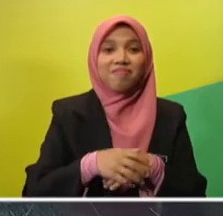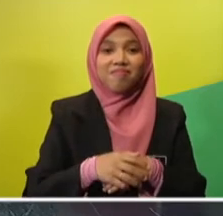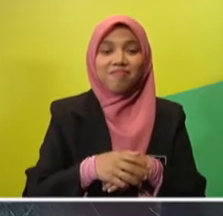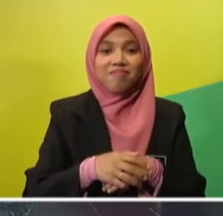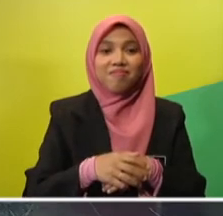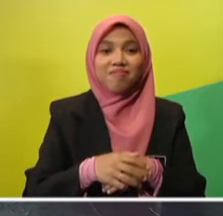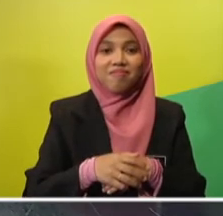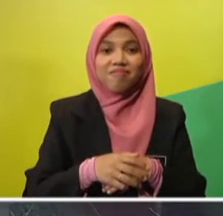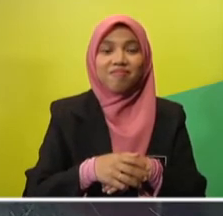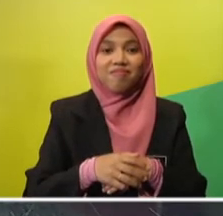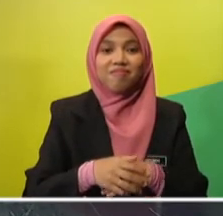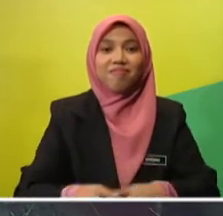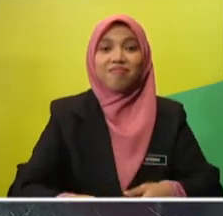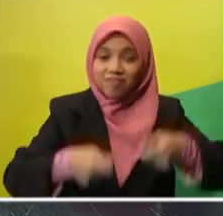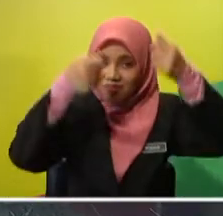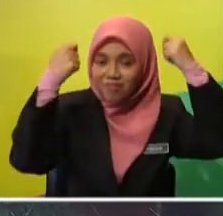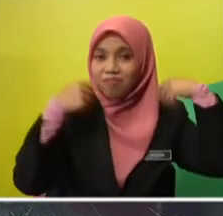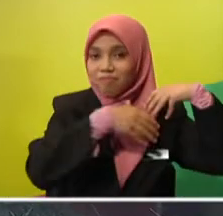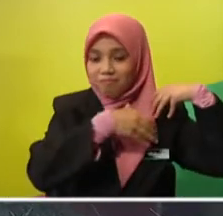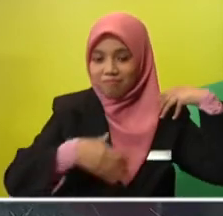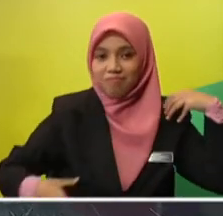anak beruangnya. Jadi saya mohon lalu.